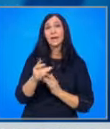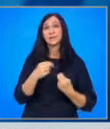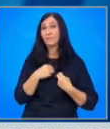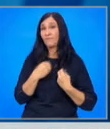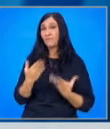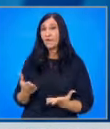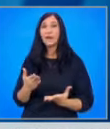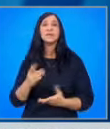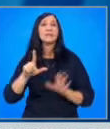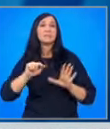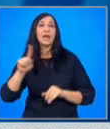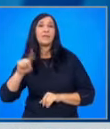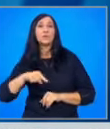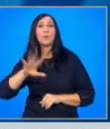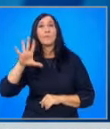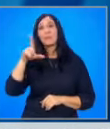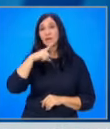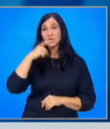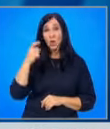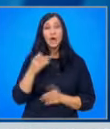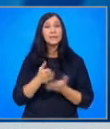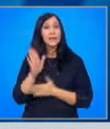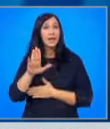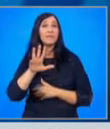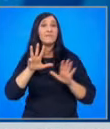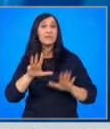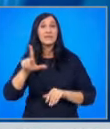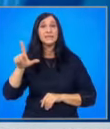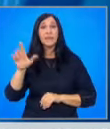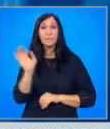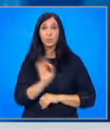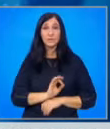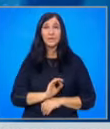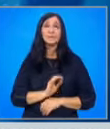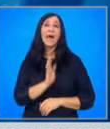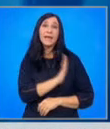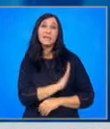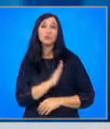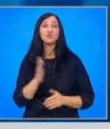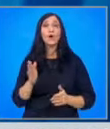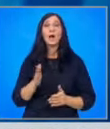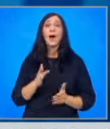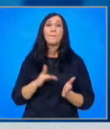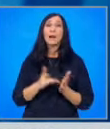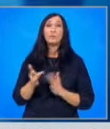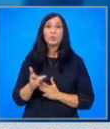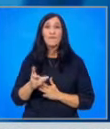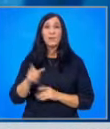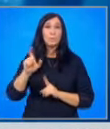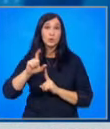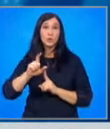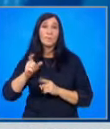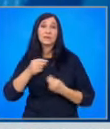са 71,5%. Сред тях 97% са източноправославните. Мюсюлманско изповедание